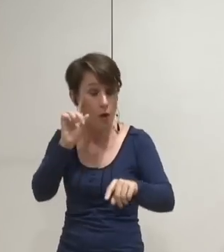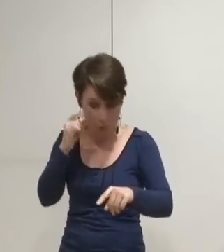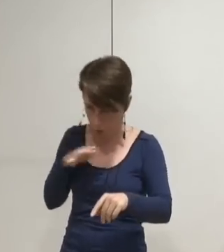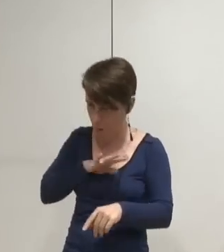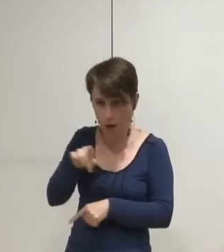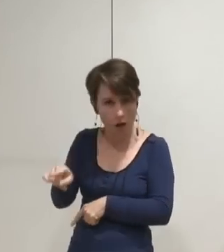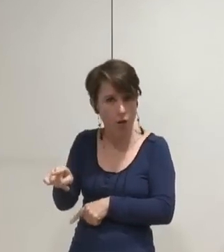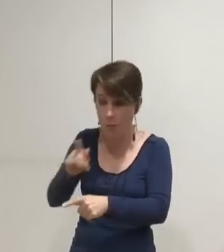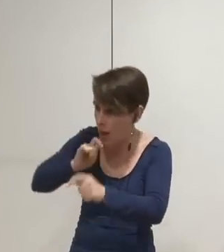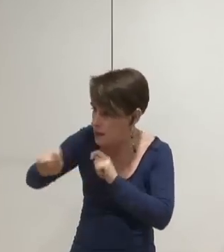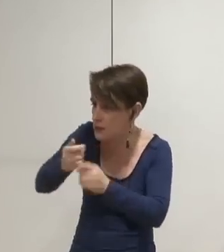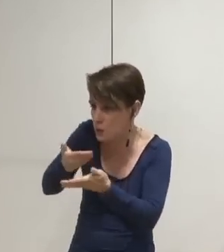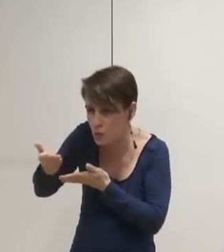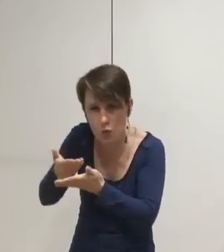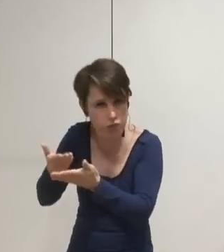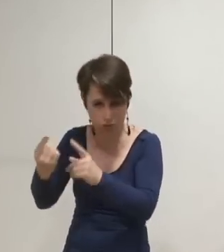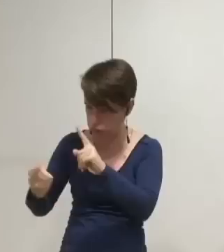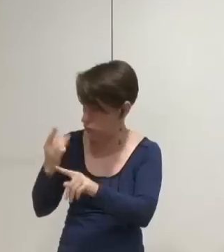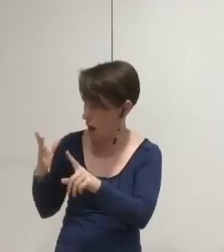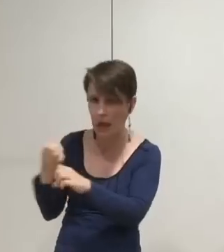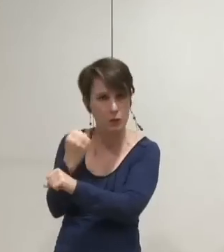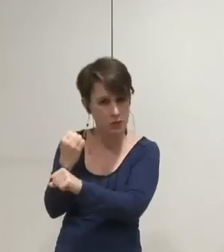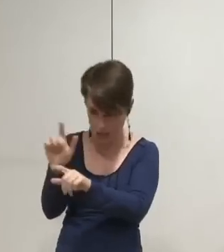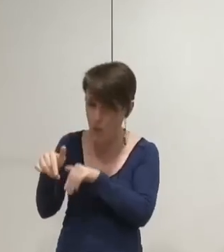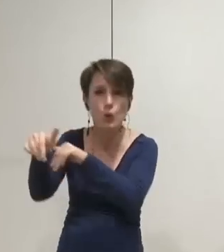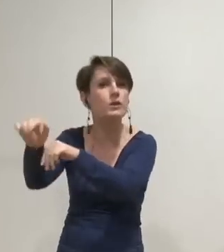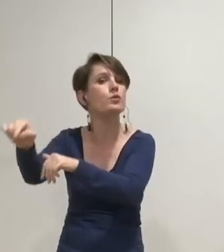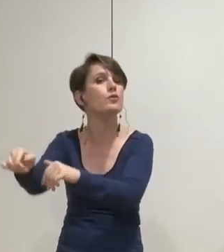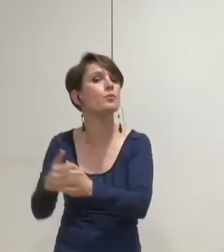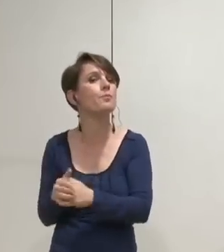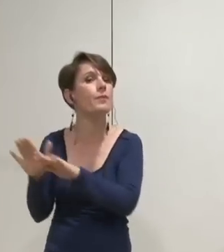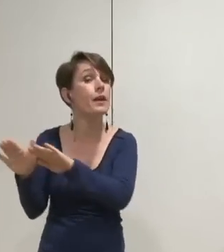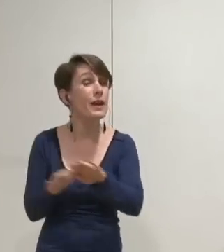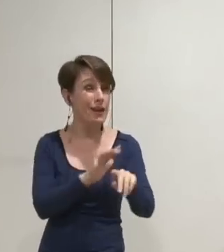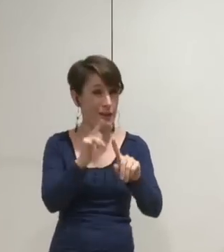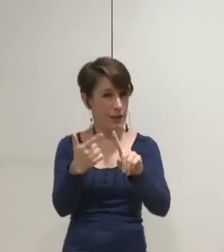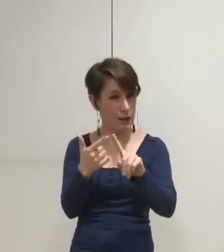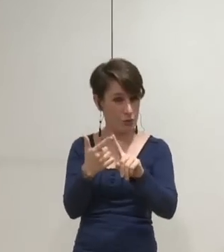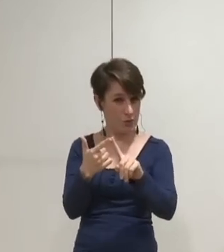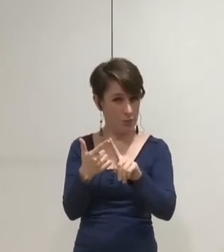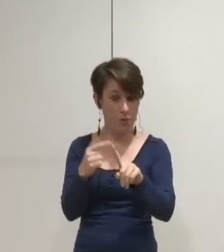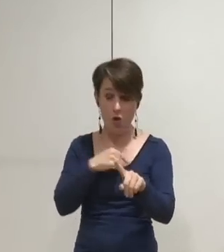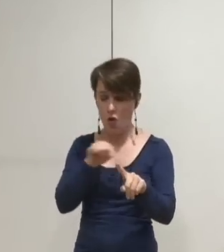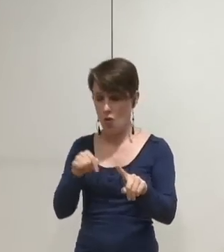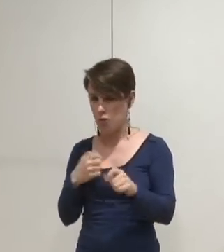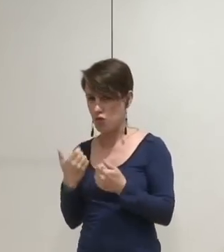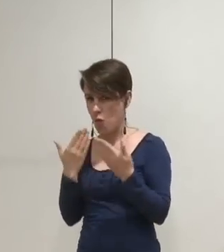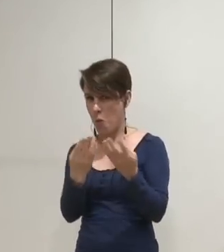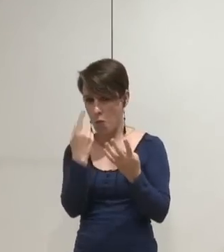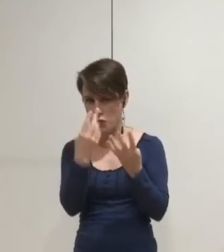poursuivre et puis surtout nous avons pu affiner la proposition qui est fa ce soir à notre conseil